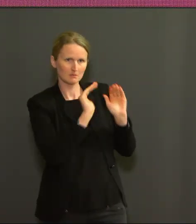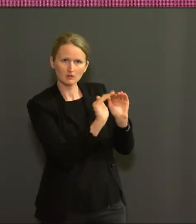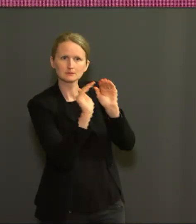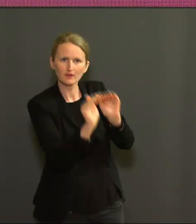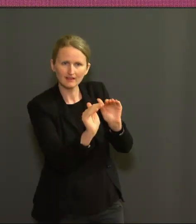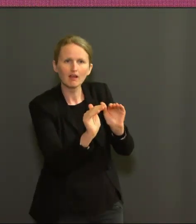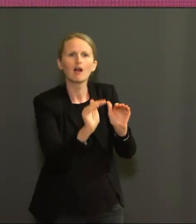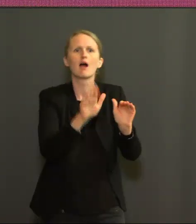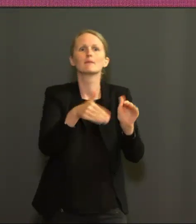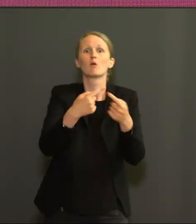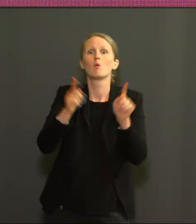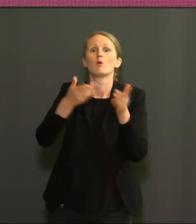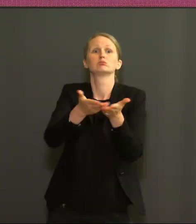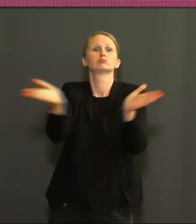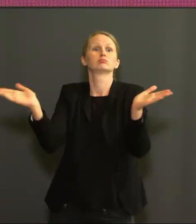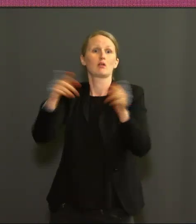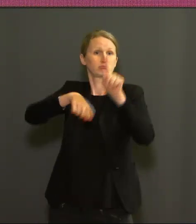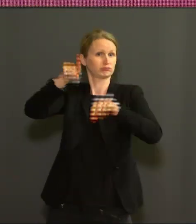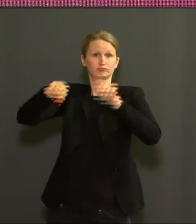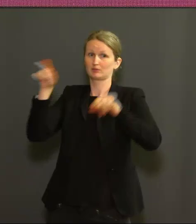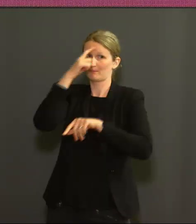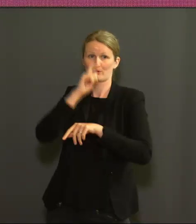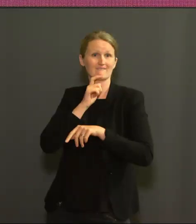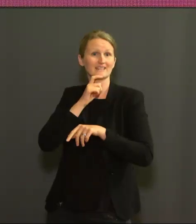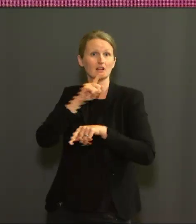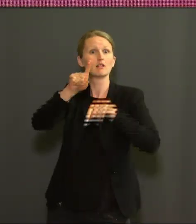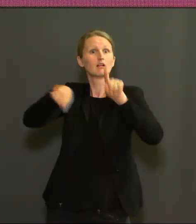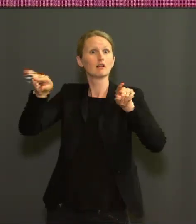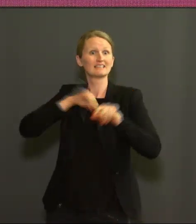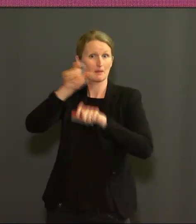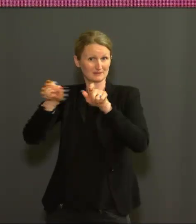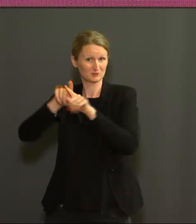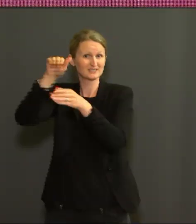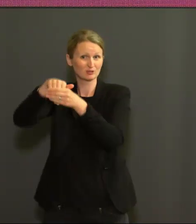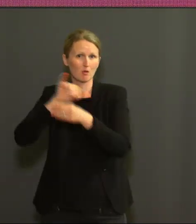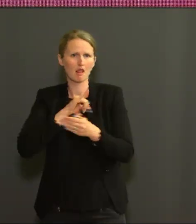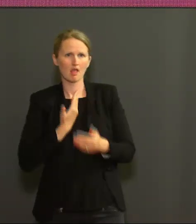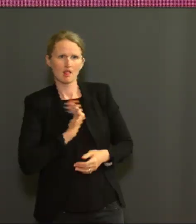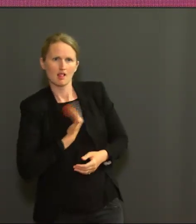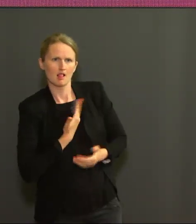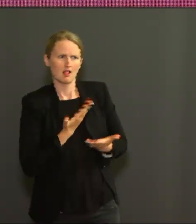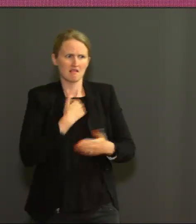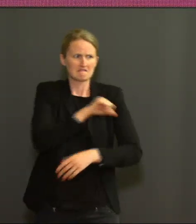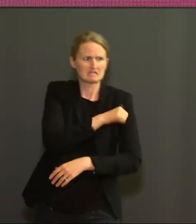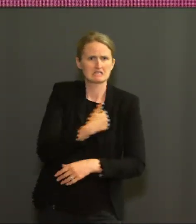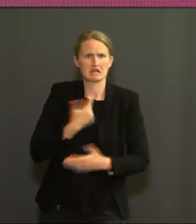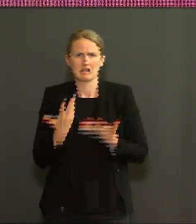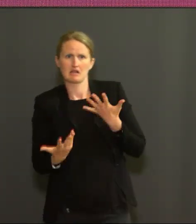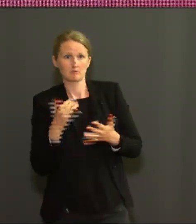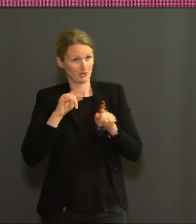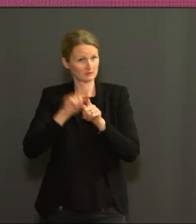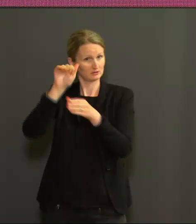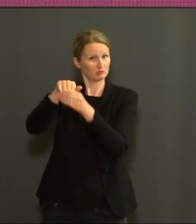l'utilité et l'innocuité de la vaccination pour eux-mêmes. Bien sûr, il en est encore qui